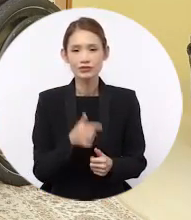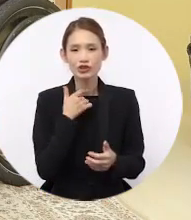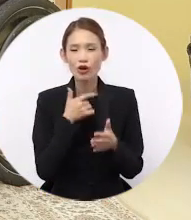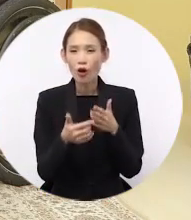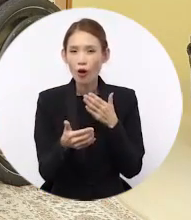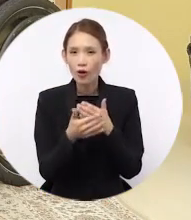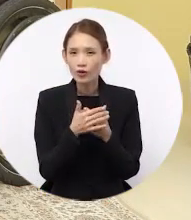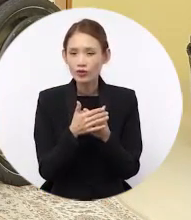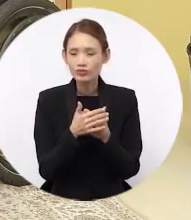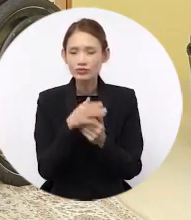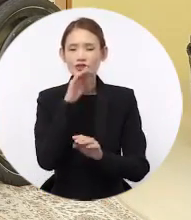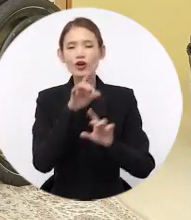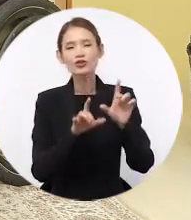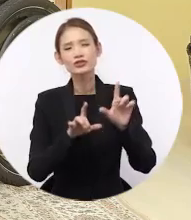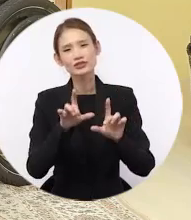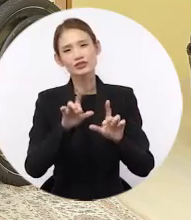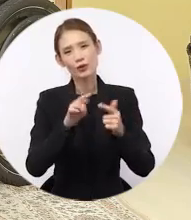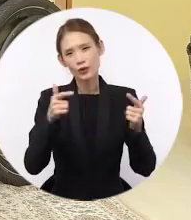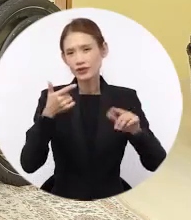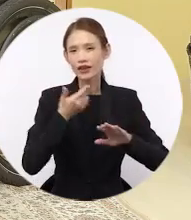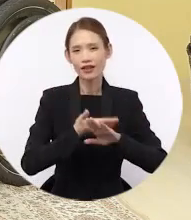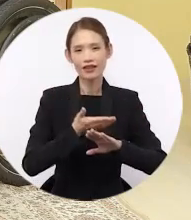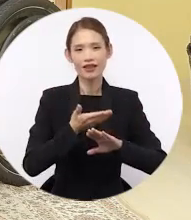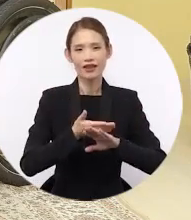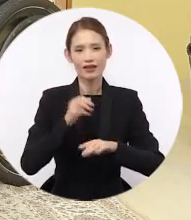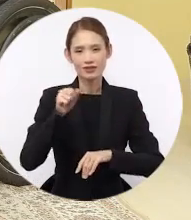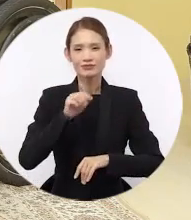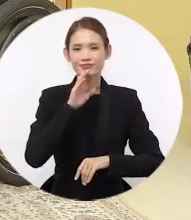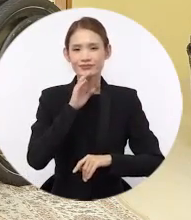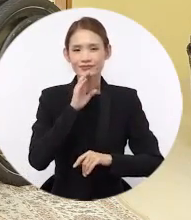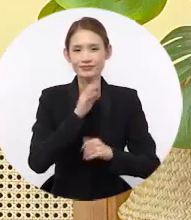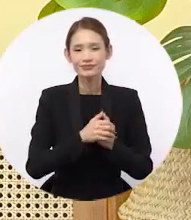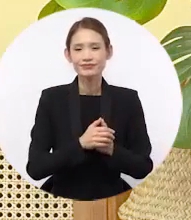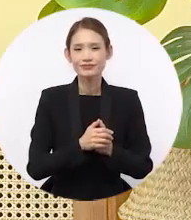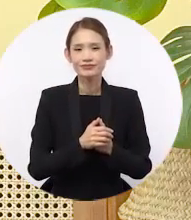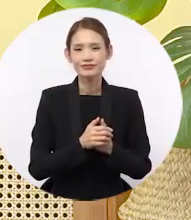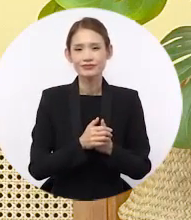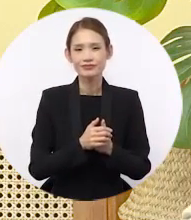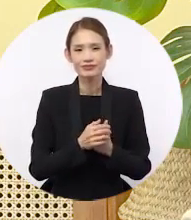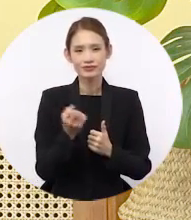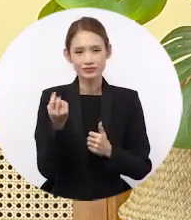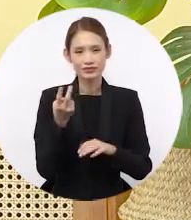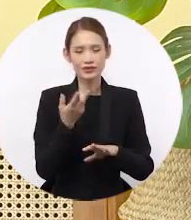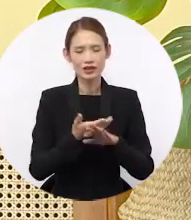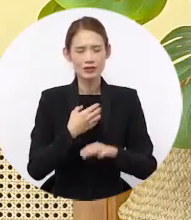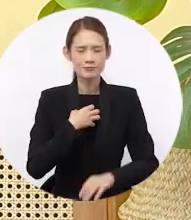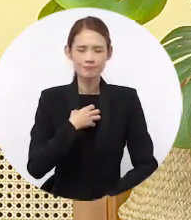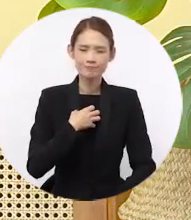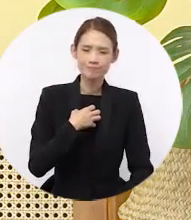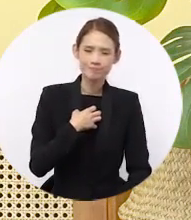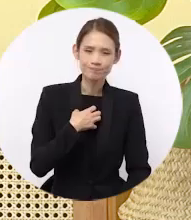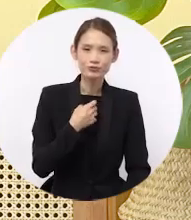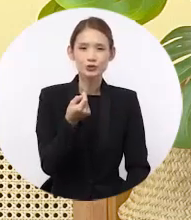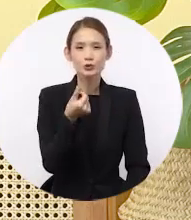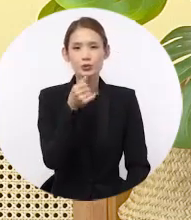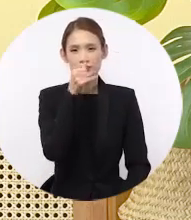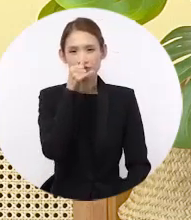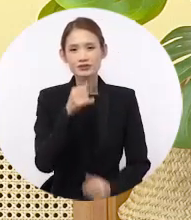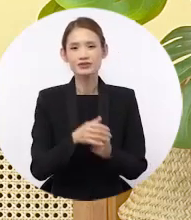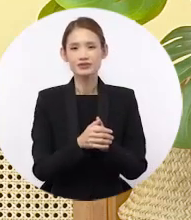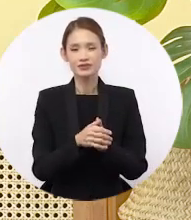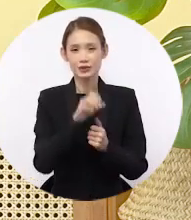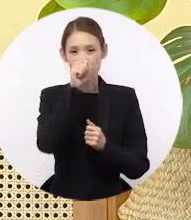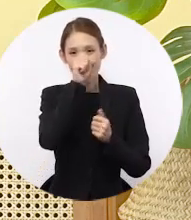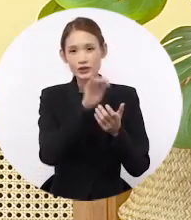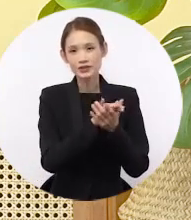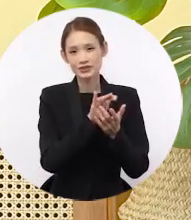어떻게 보면 좀 경험을 바탕으로 현실적인 주장이 나온 것 같은데요. 네, 선생님. 저는 근데 또 약간 우려가 되는 부분이 살짝